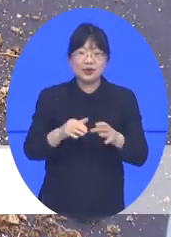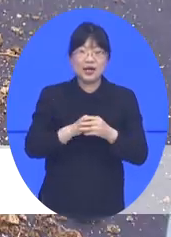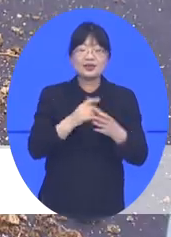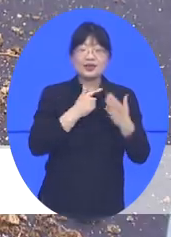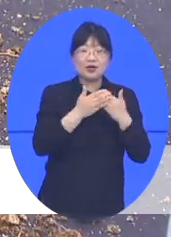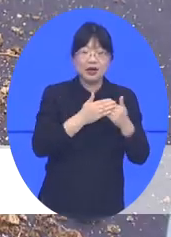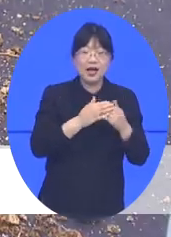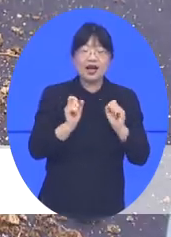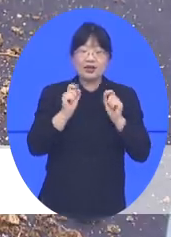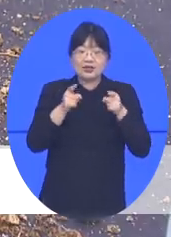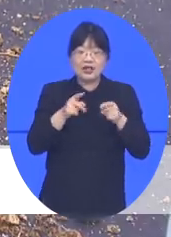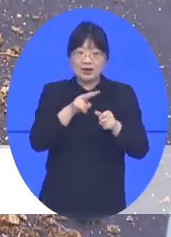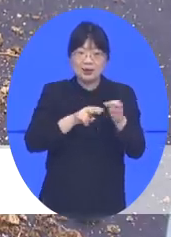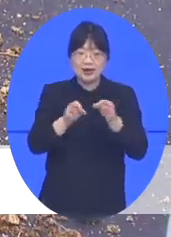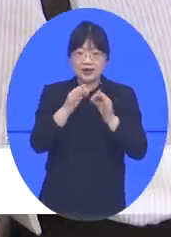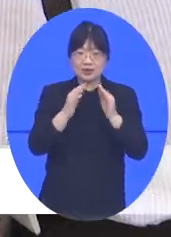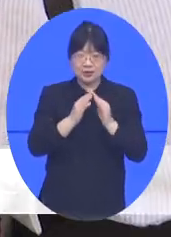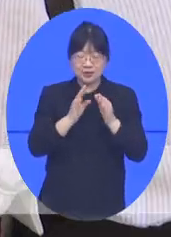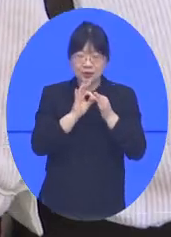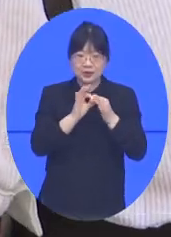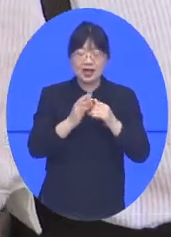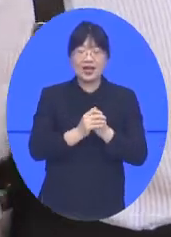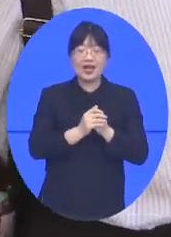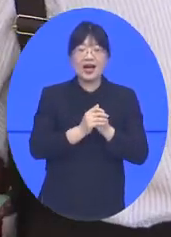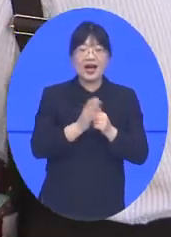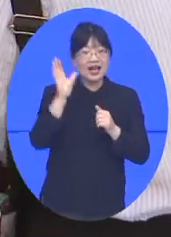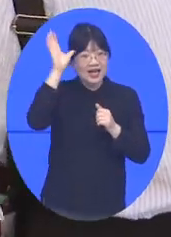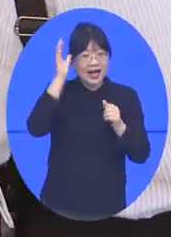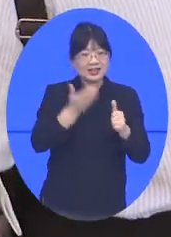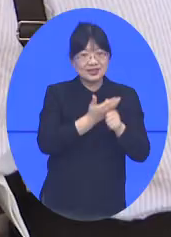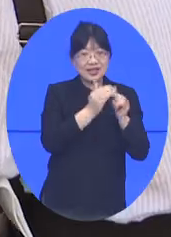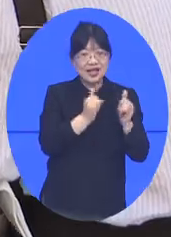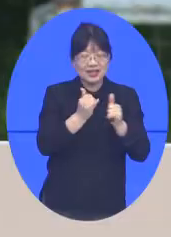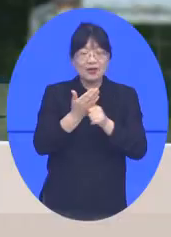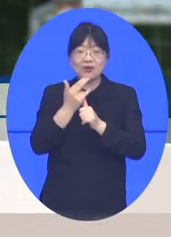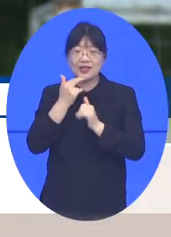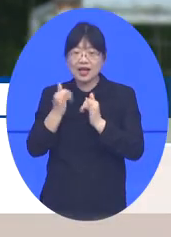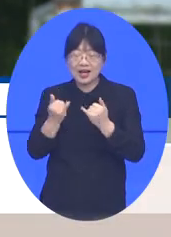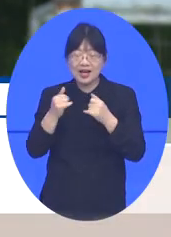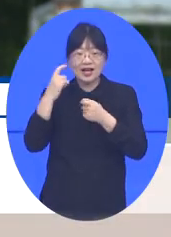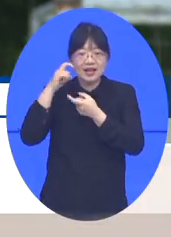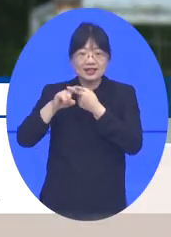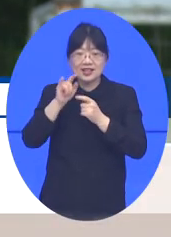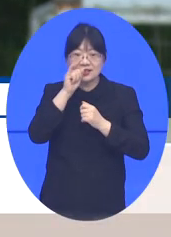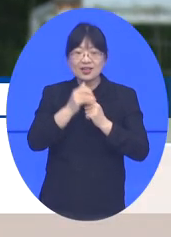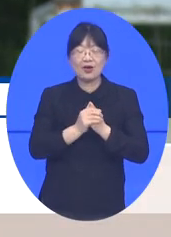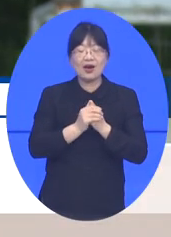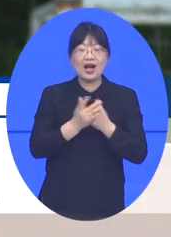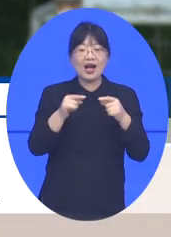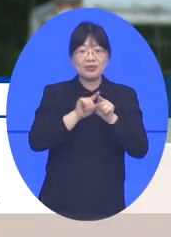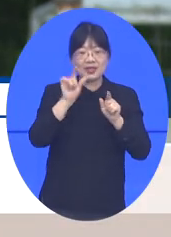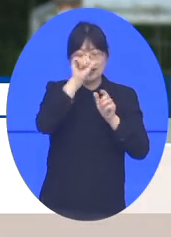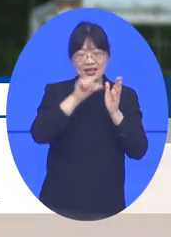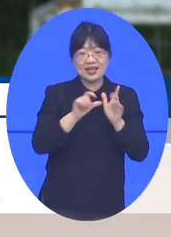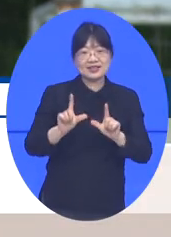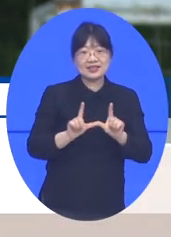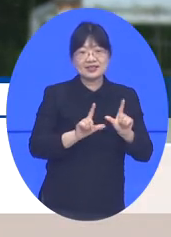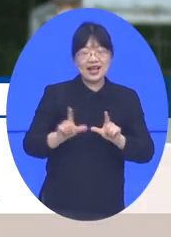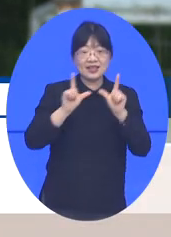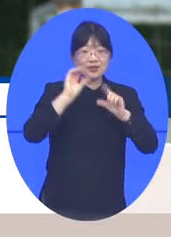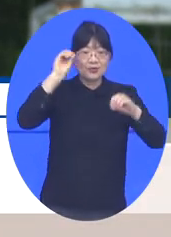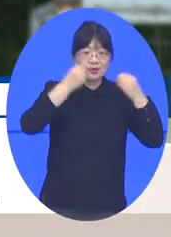기회 마켓이 열려 반려인과 비반려인 모두의 발길을 끌었습니다. 반려동물과 함께 더불어가는 경기도 만들어서